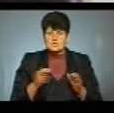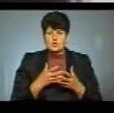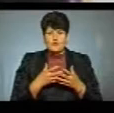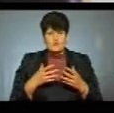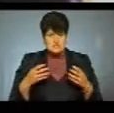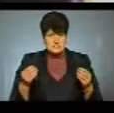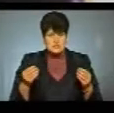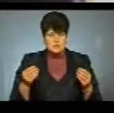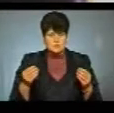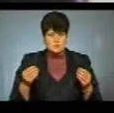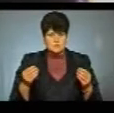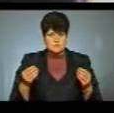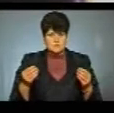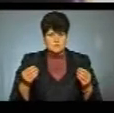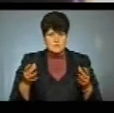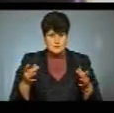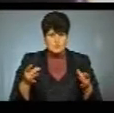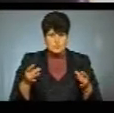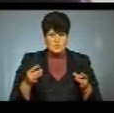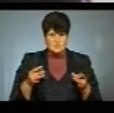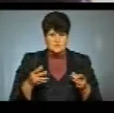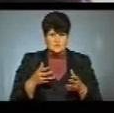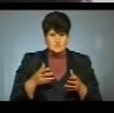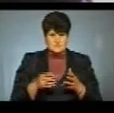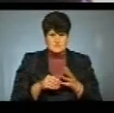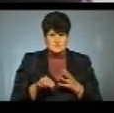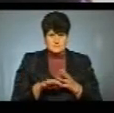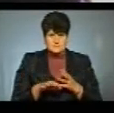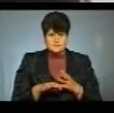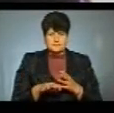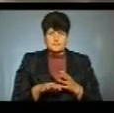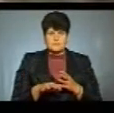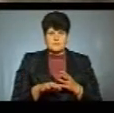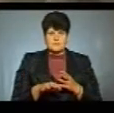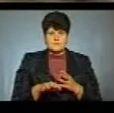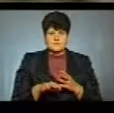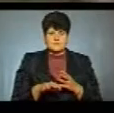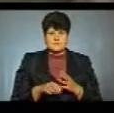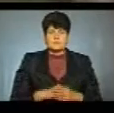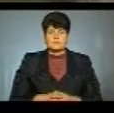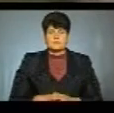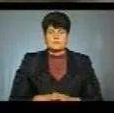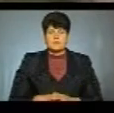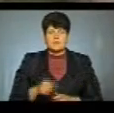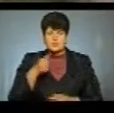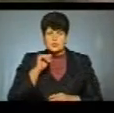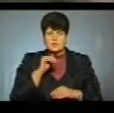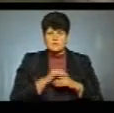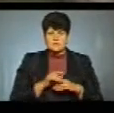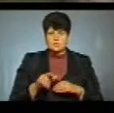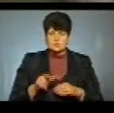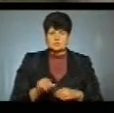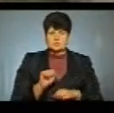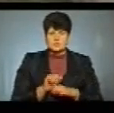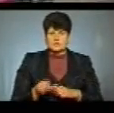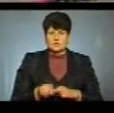осінньо-весняного перезволоження ґрунтів, коли виникають пучини так звані. Вчора ввечері жителі міста